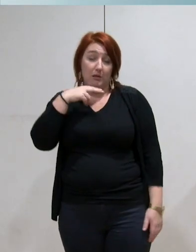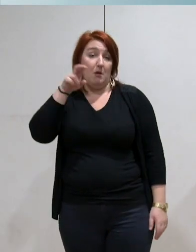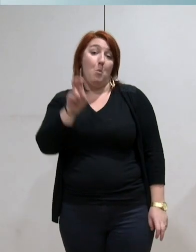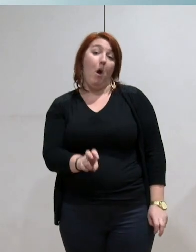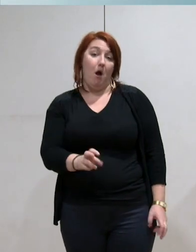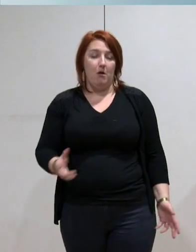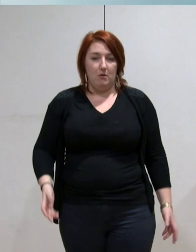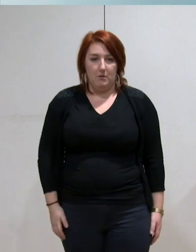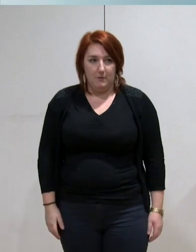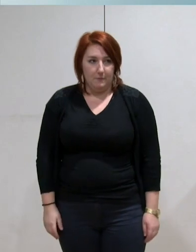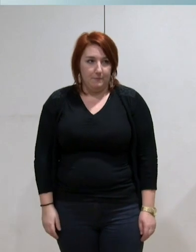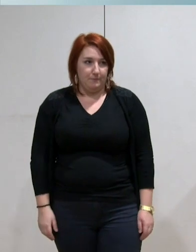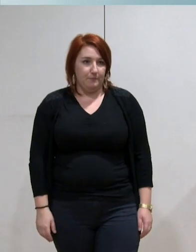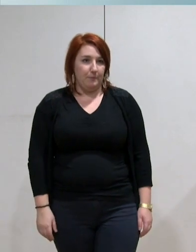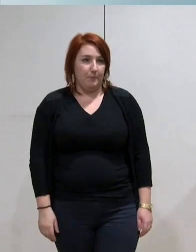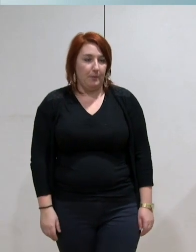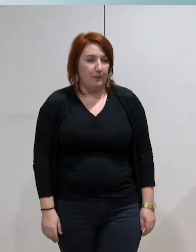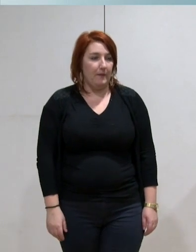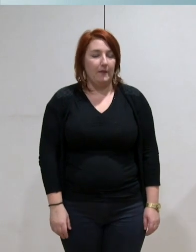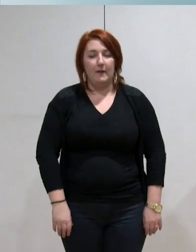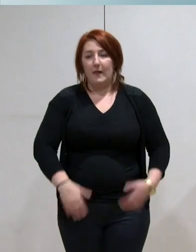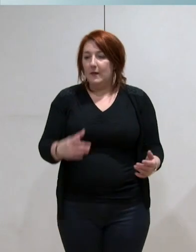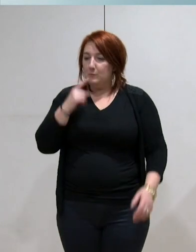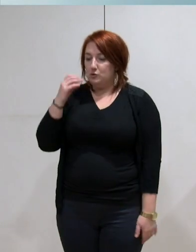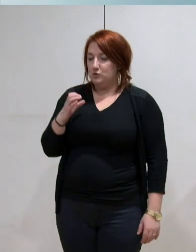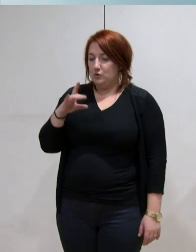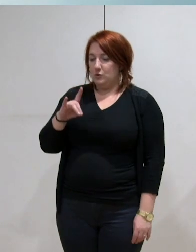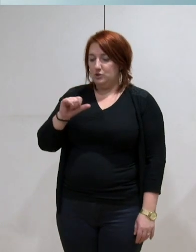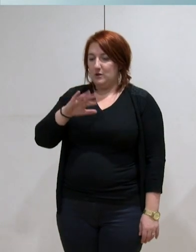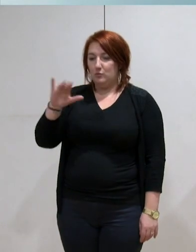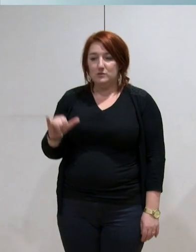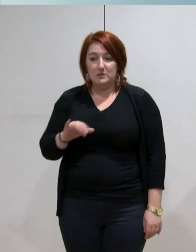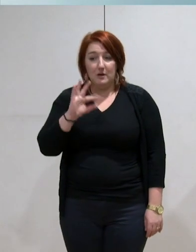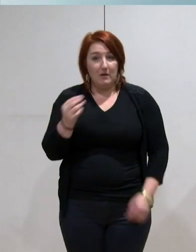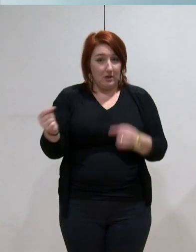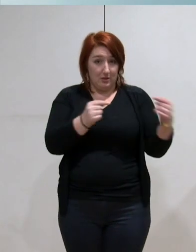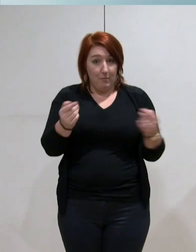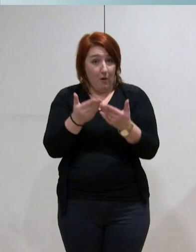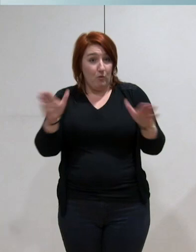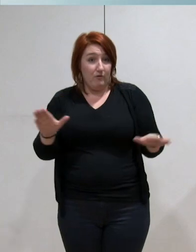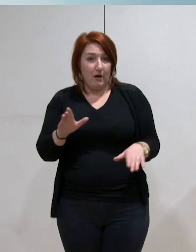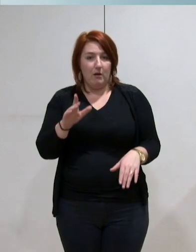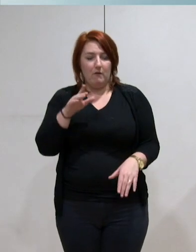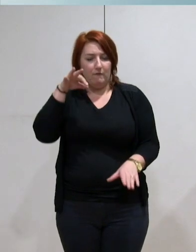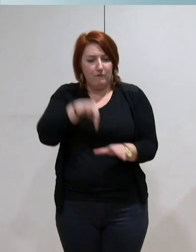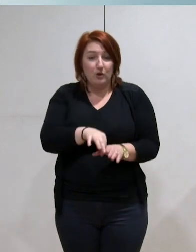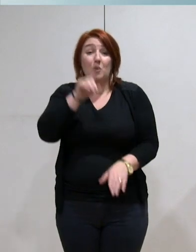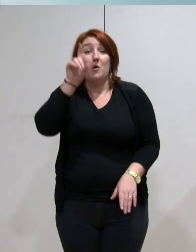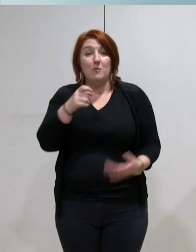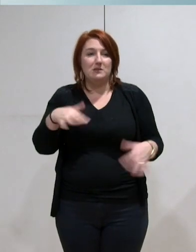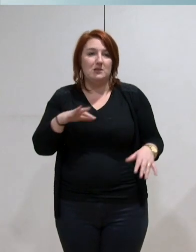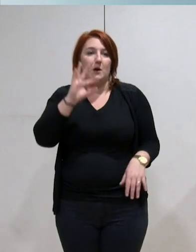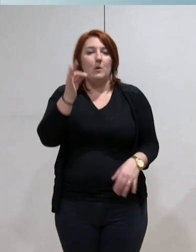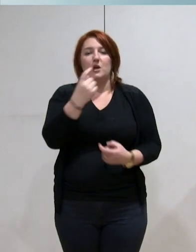public allez monsieur chamussi puisque vous avez ouvert le débat alors que le vote était commencé oui je vais le